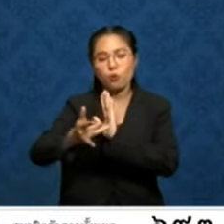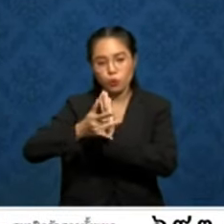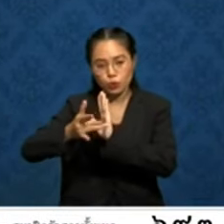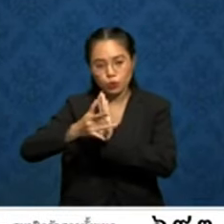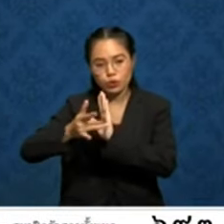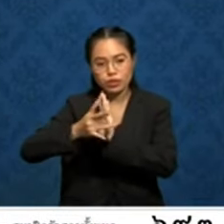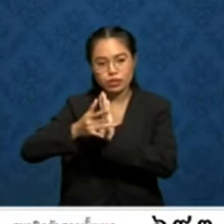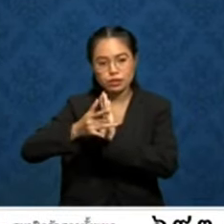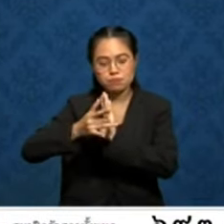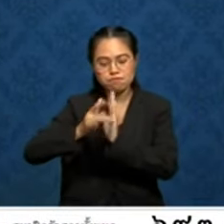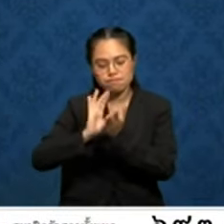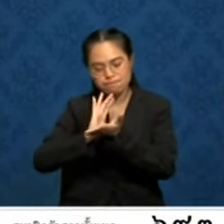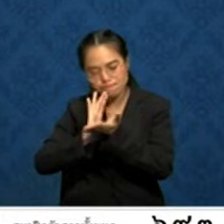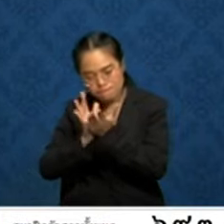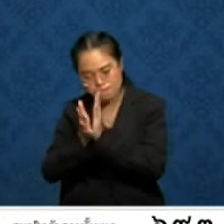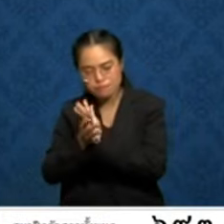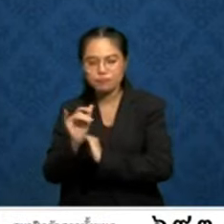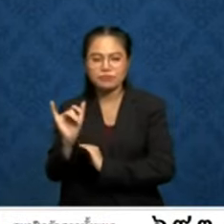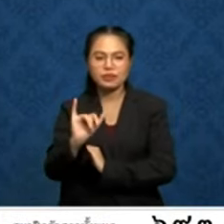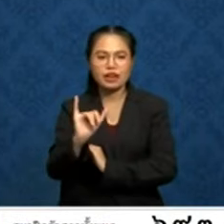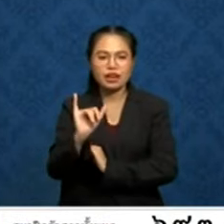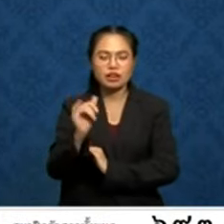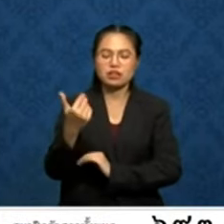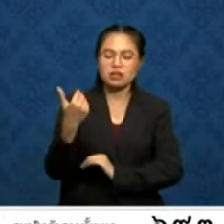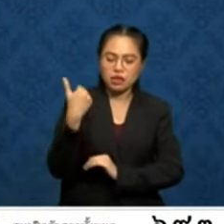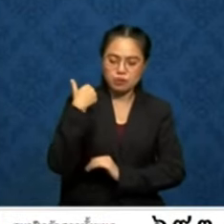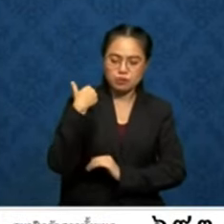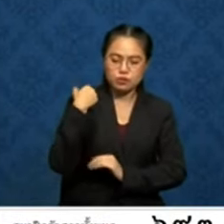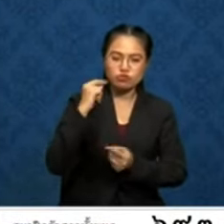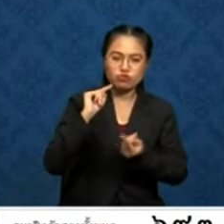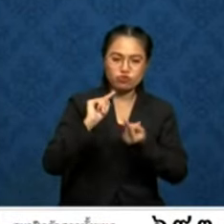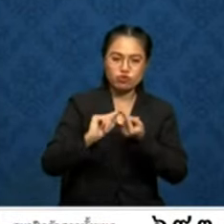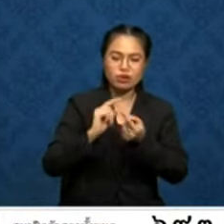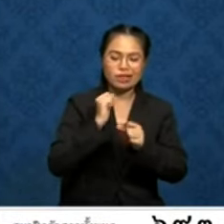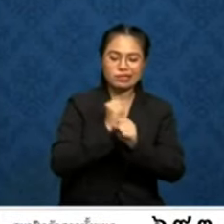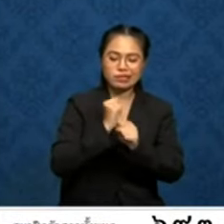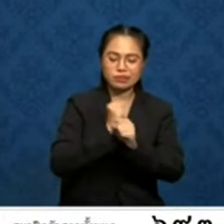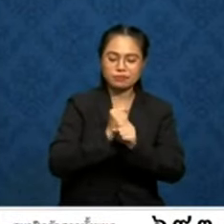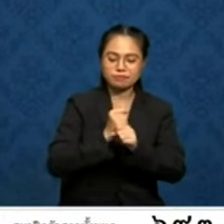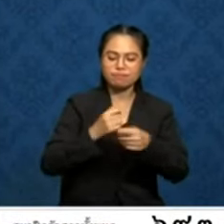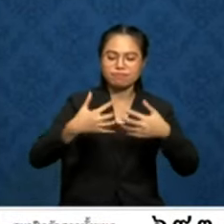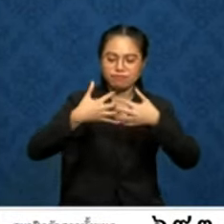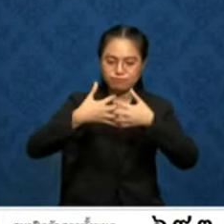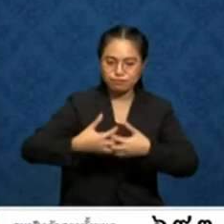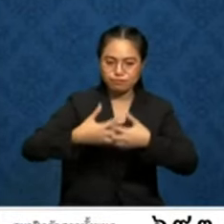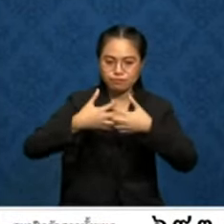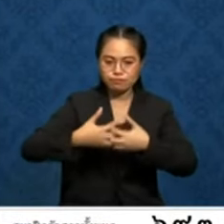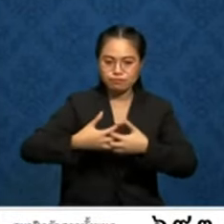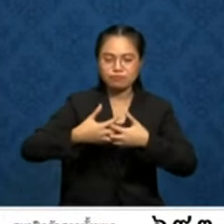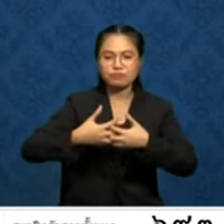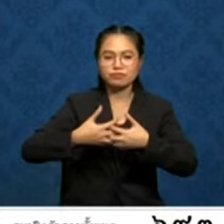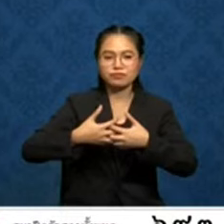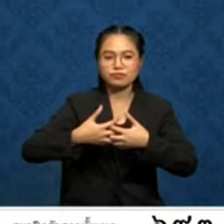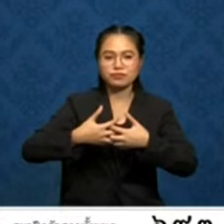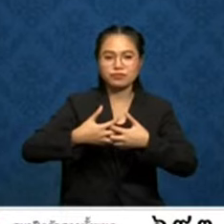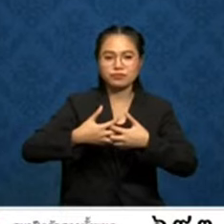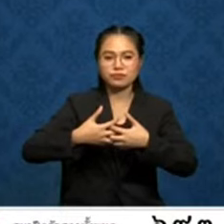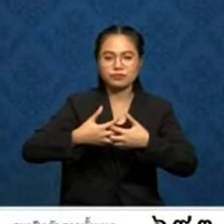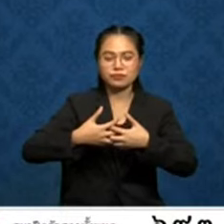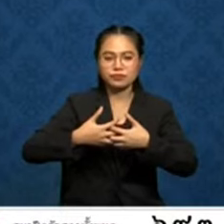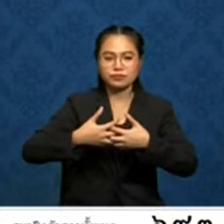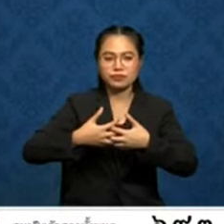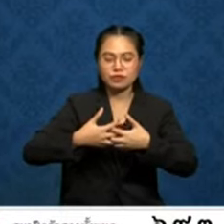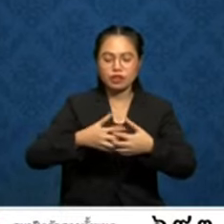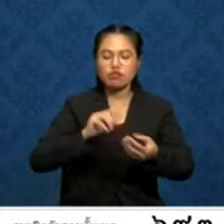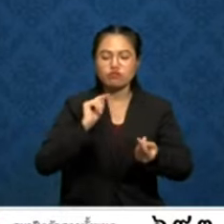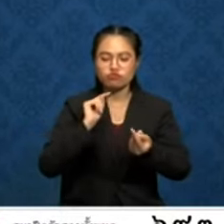Technological Disruption รวมไปถึงการเปลี่ยนแปลงของโครงสร้างการผลิตในห่วงโซ่อุปทานและแ